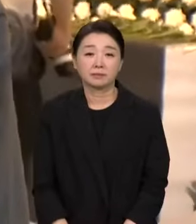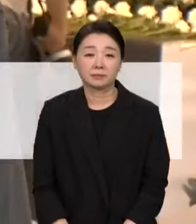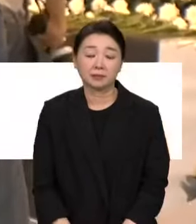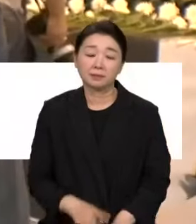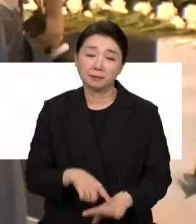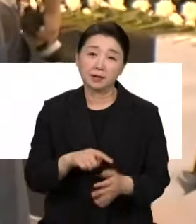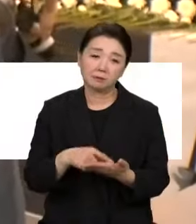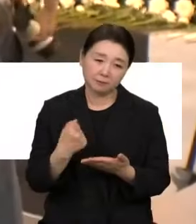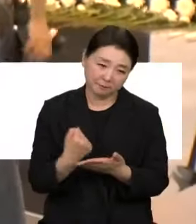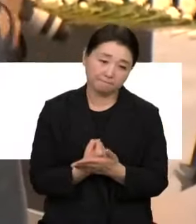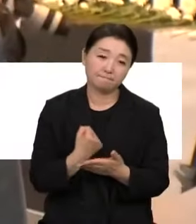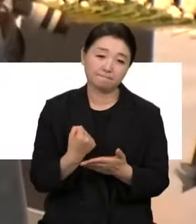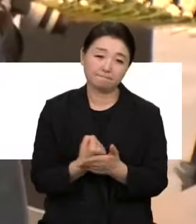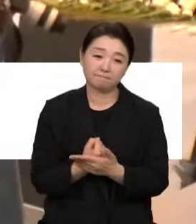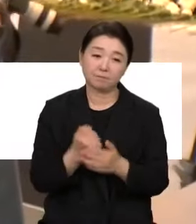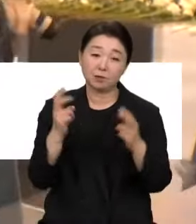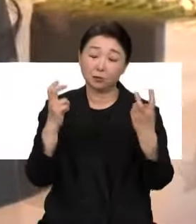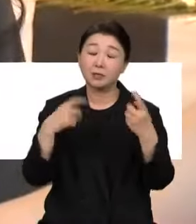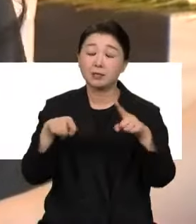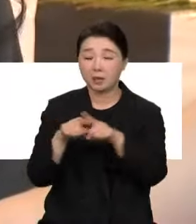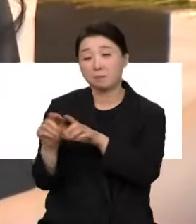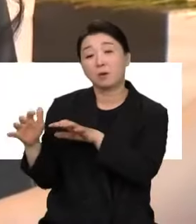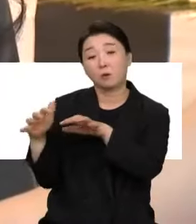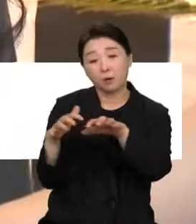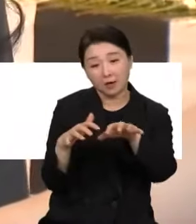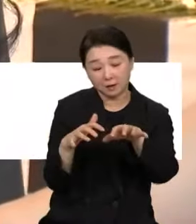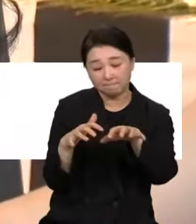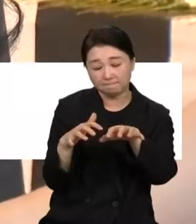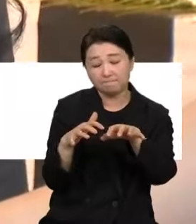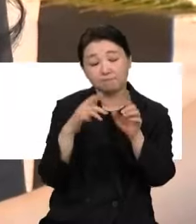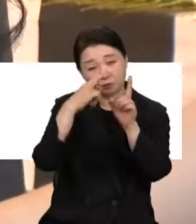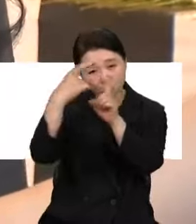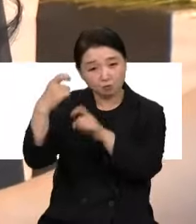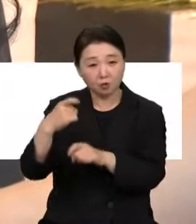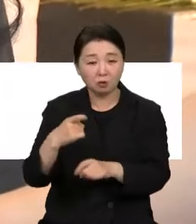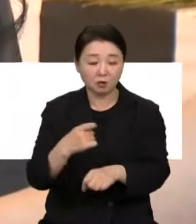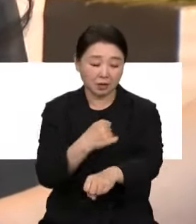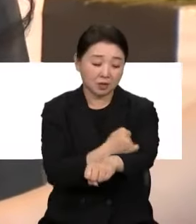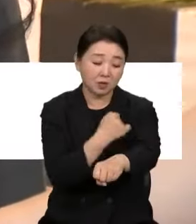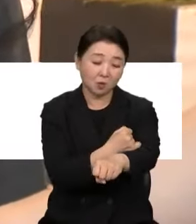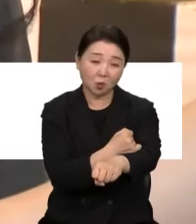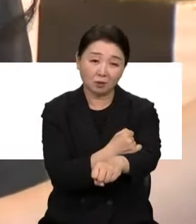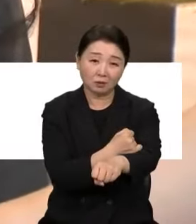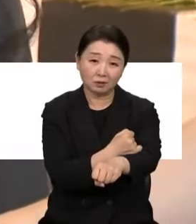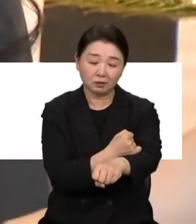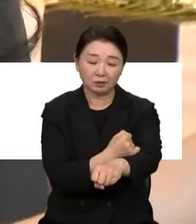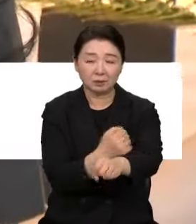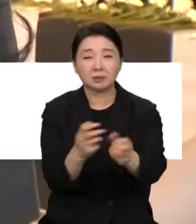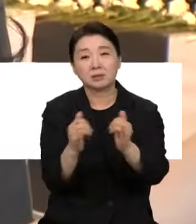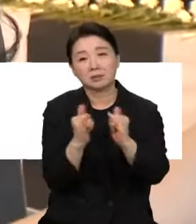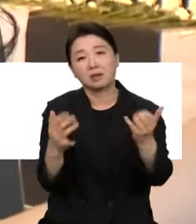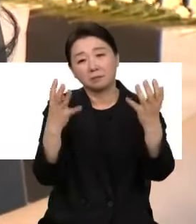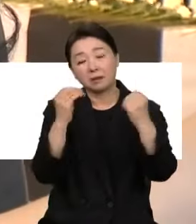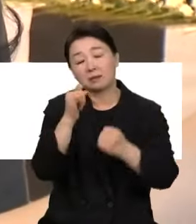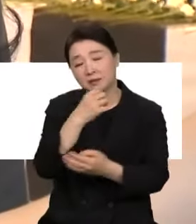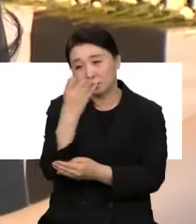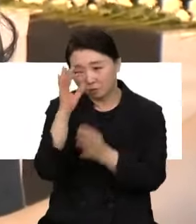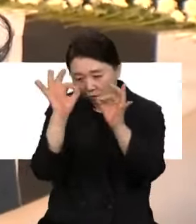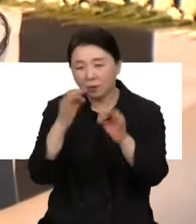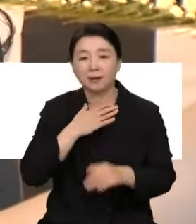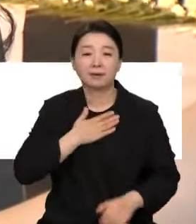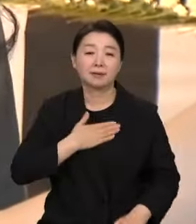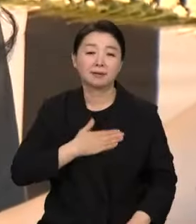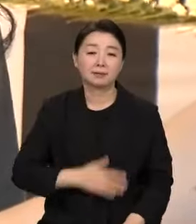마음이 너무 아파서 회사에서 다 같이 오게 됐습니다. 그리고 일용직 근로자가 많다는 것도 이번에 그냥 기사를 통해서 알게